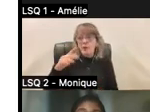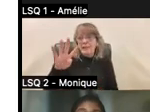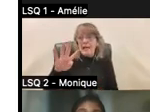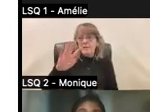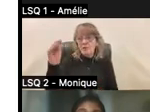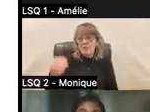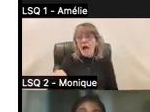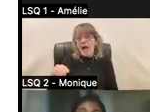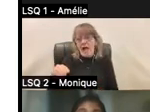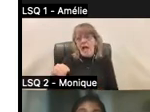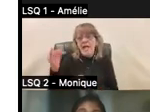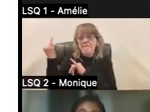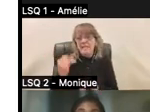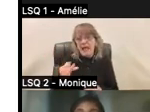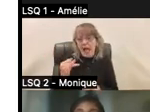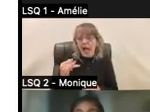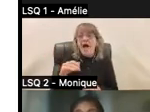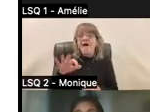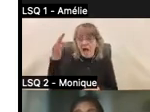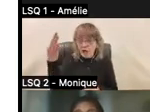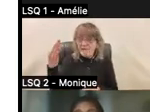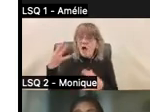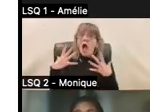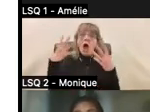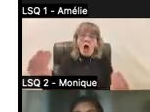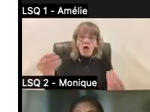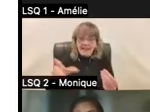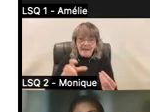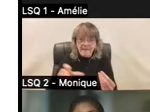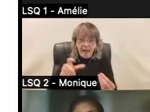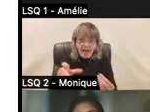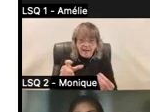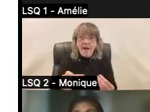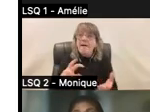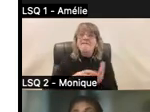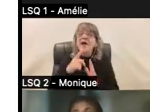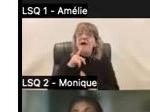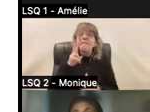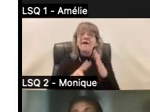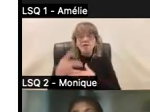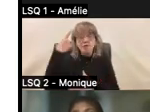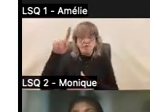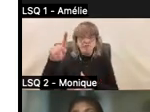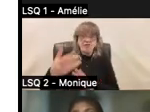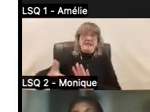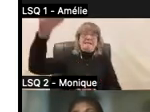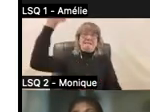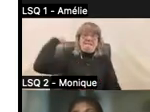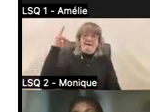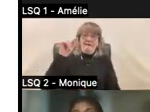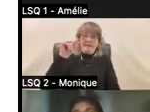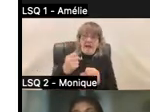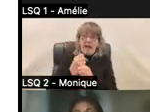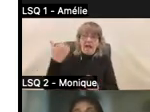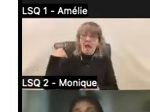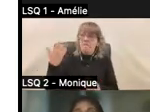d'immigrants francophones hors Québec, fixée il y a près de 20 ans. D'après le gouvernement fédéral,